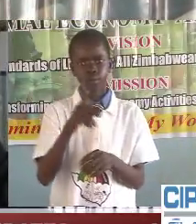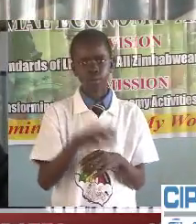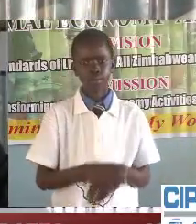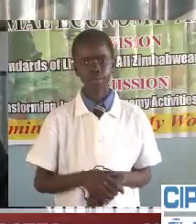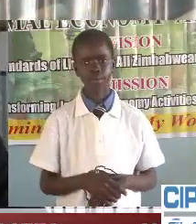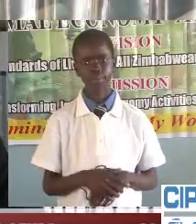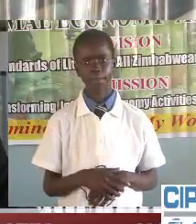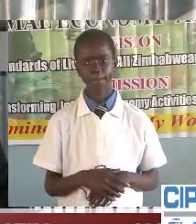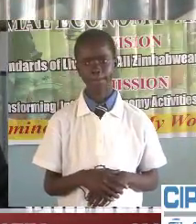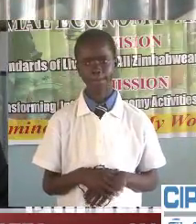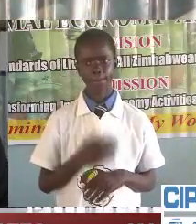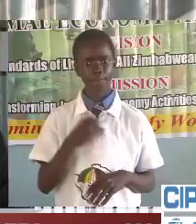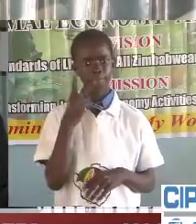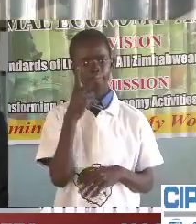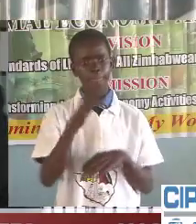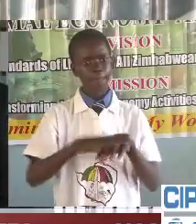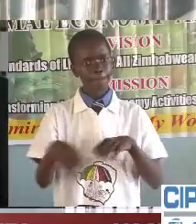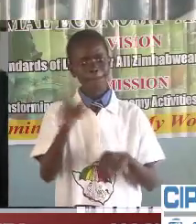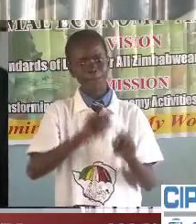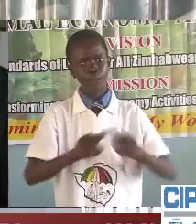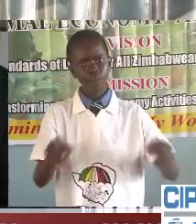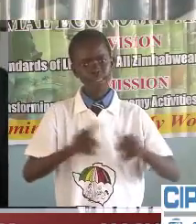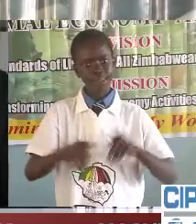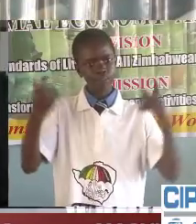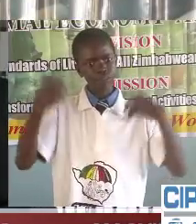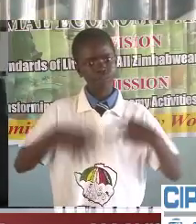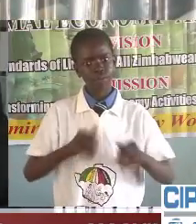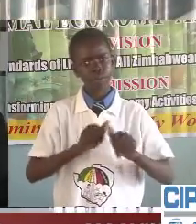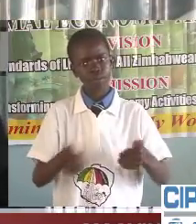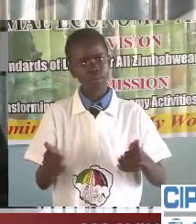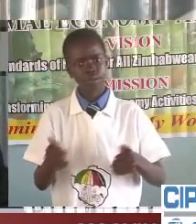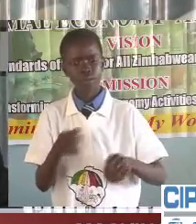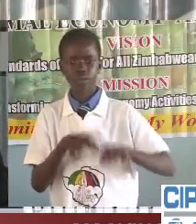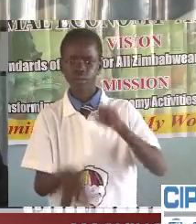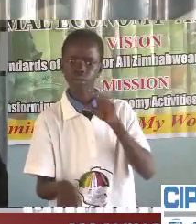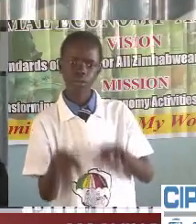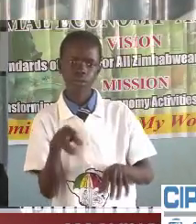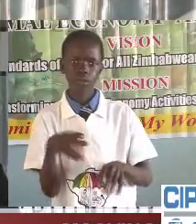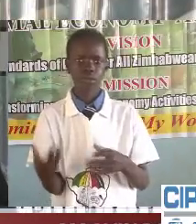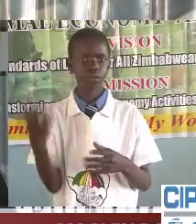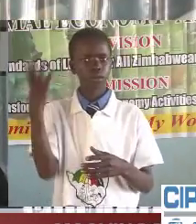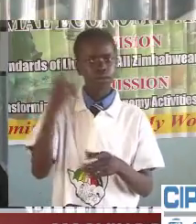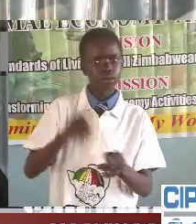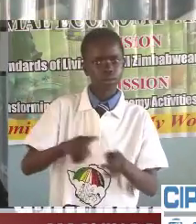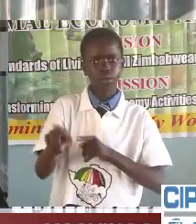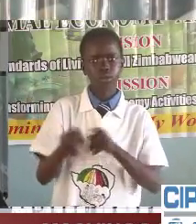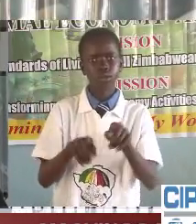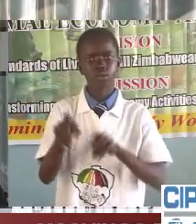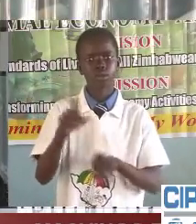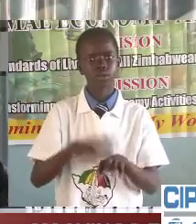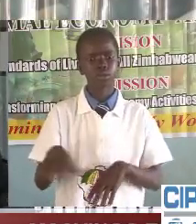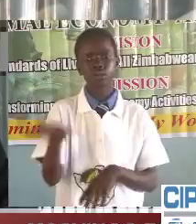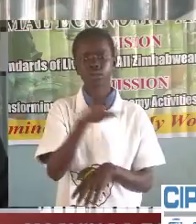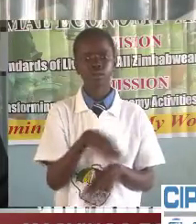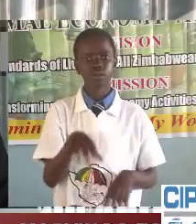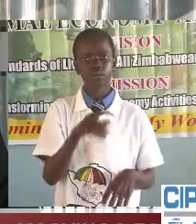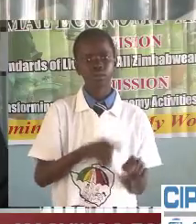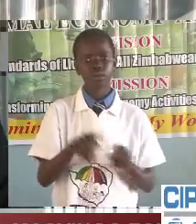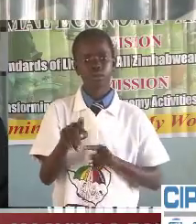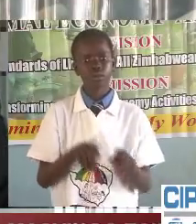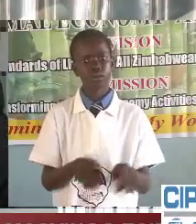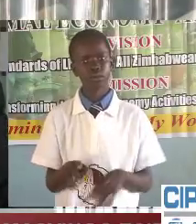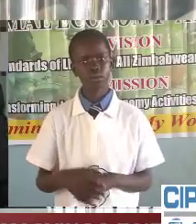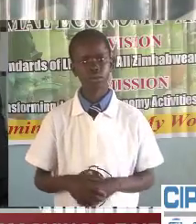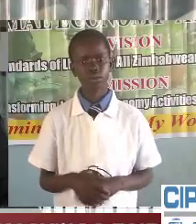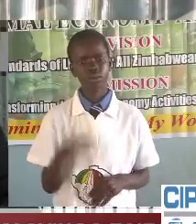ndaona kuti pane vanhu vakasiyana siyana. Pane tese tiri ma-informal sector